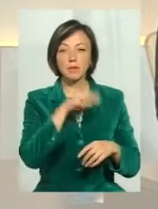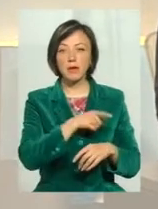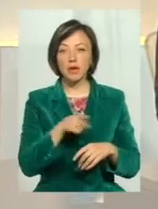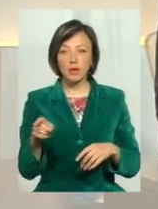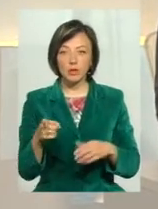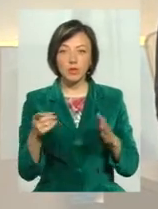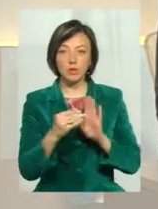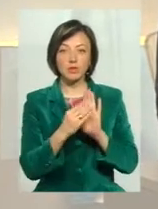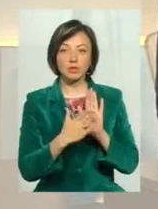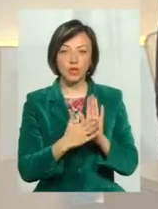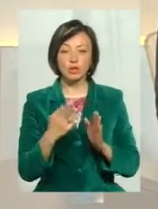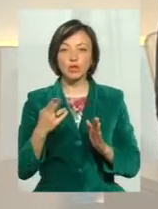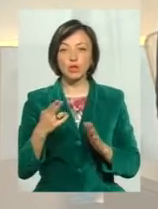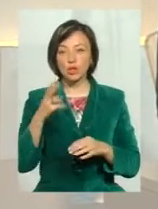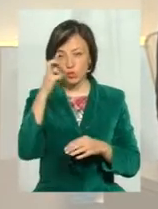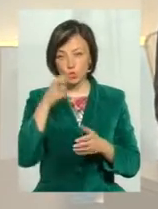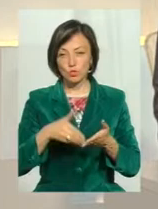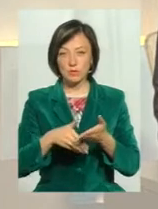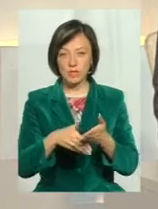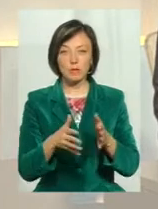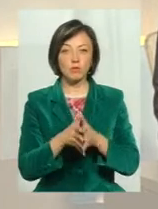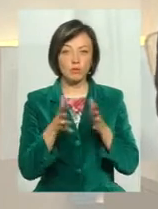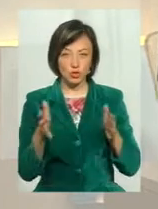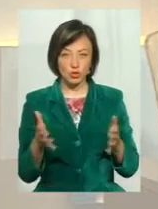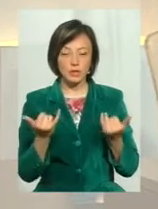які призначається субсидія, стало більше. Так, зараз іде